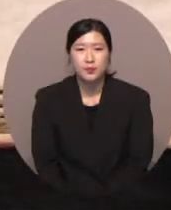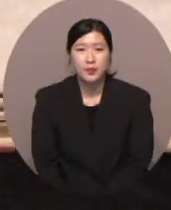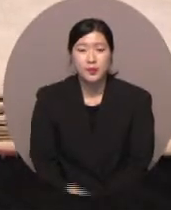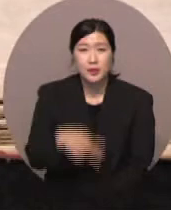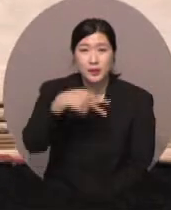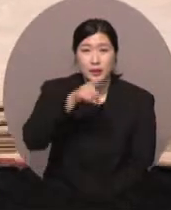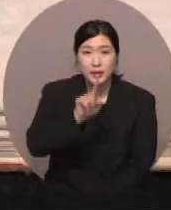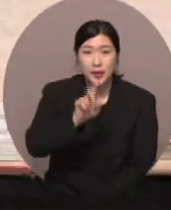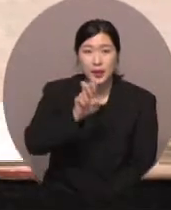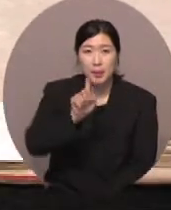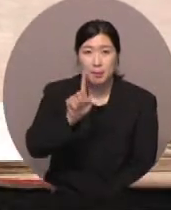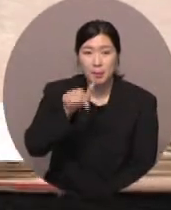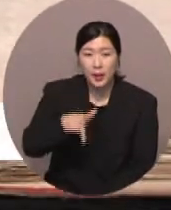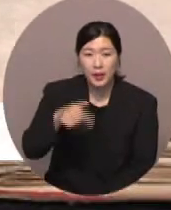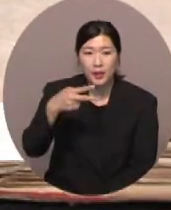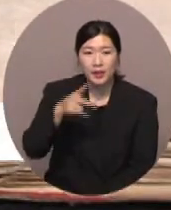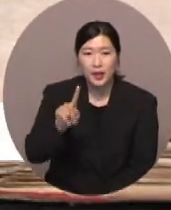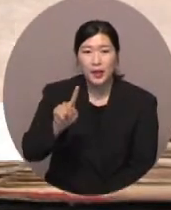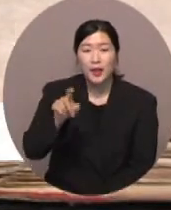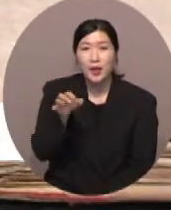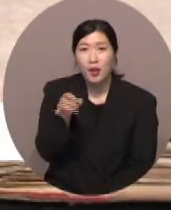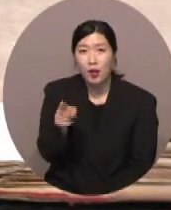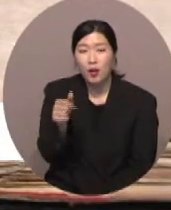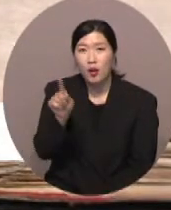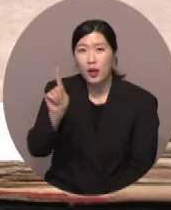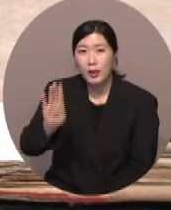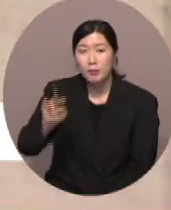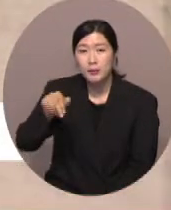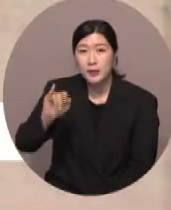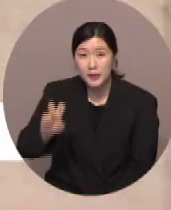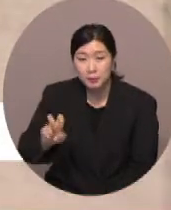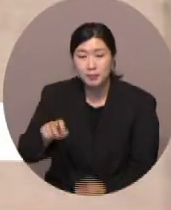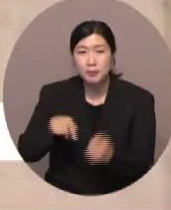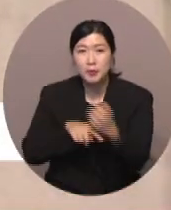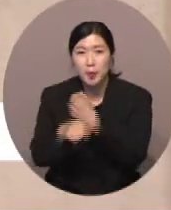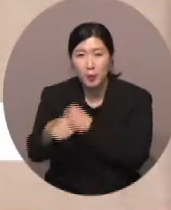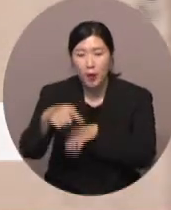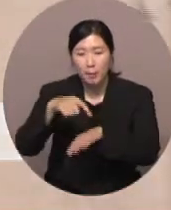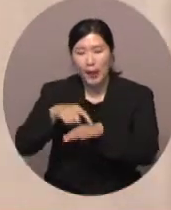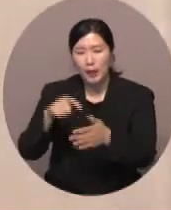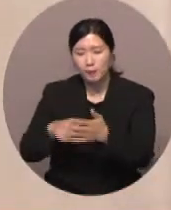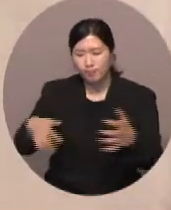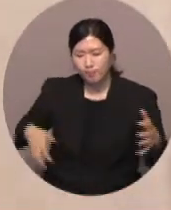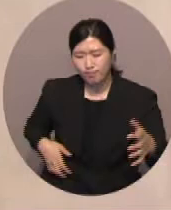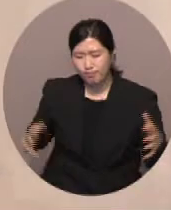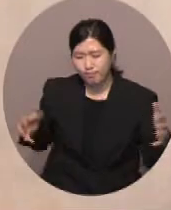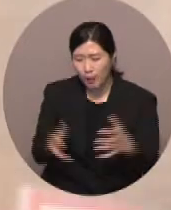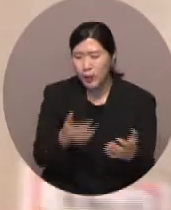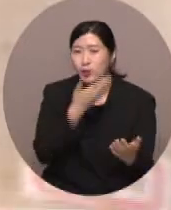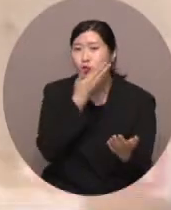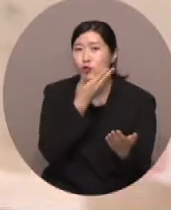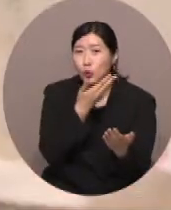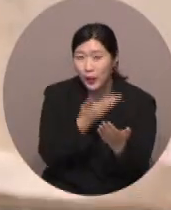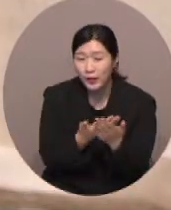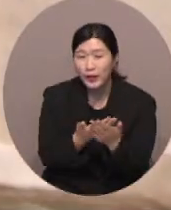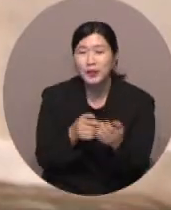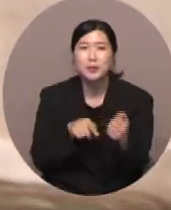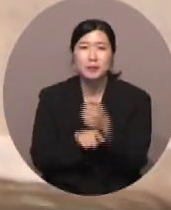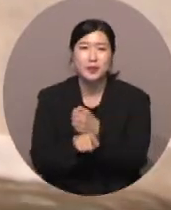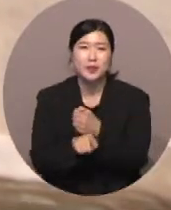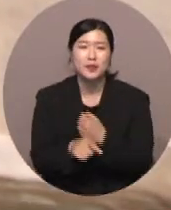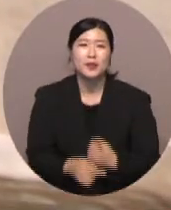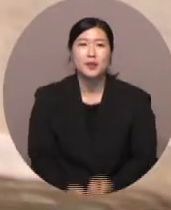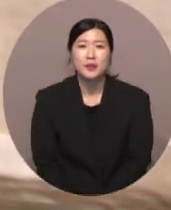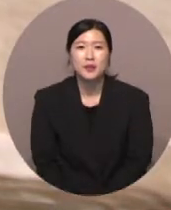사박대여 합심, 마음을 합치는 것보다 큰 일은 없다. 해방 이후 우리나라에 대한 신탁통치가 논의되던 지난 1946년